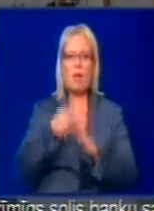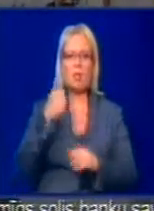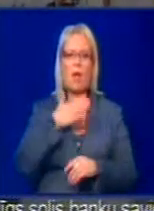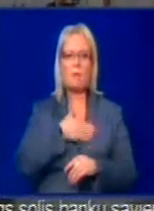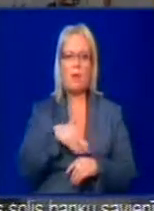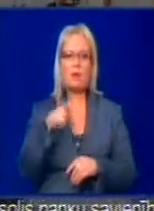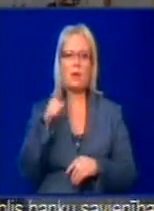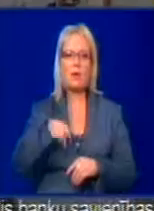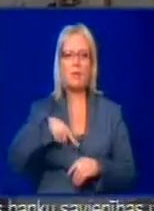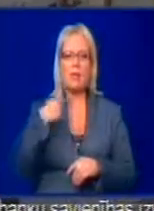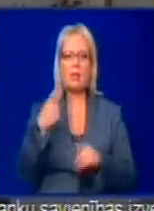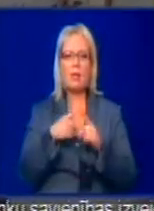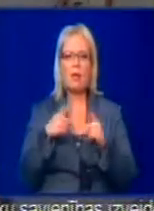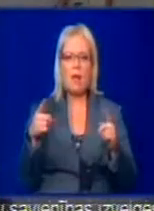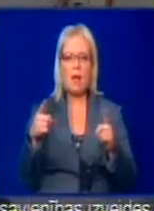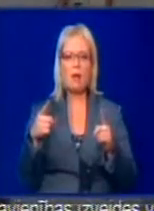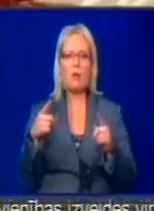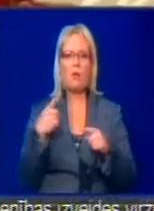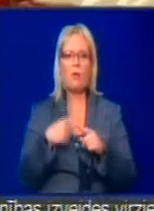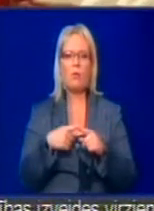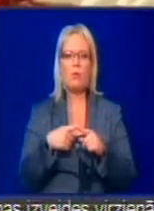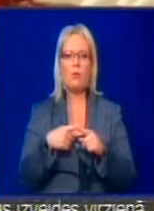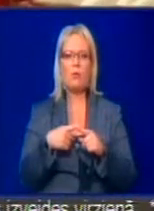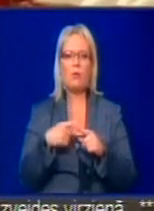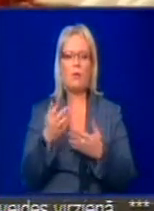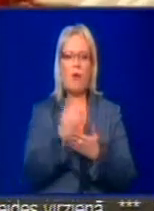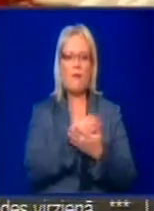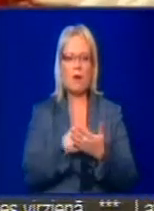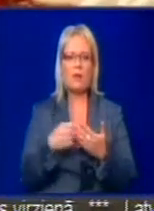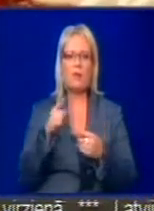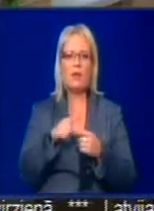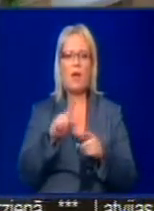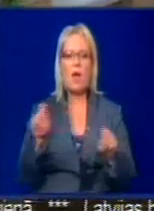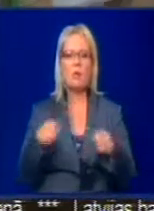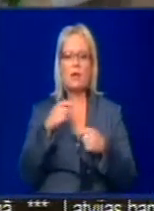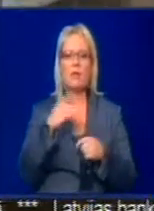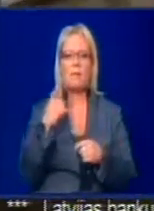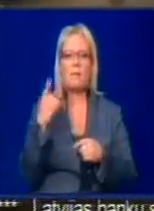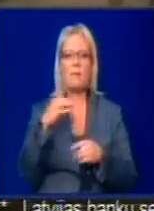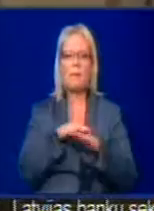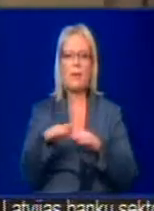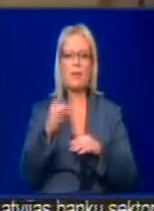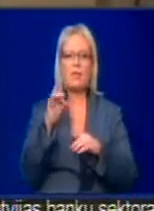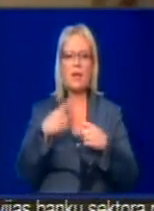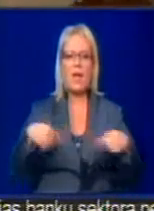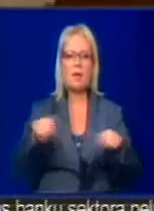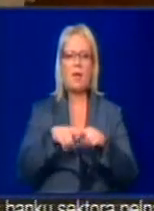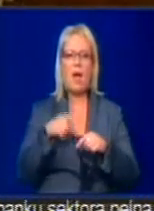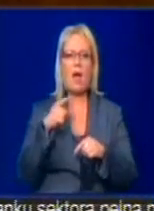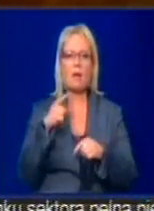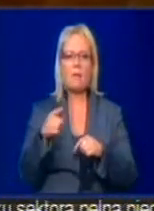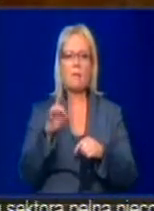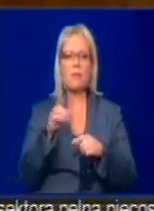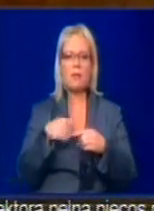teiksim, kad ilgāk tu var mierīgāk bez stresa novākt. Juris Švarts zemens audzē nepilna hektāra platībā. Tās ir tik kārdinošas, ka